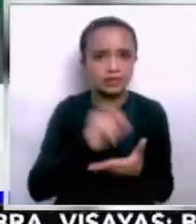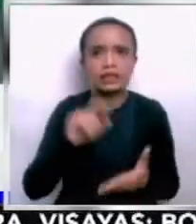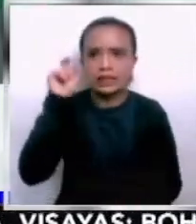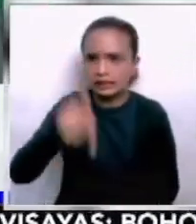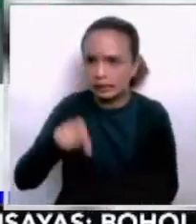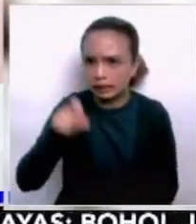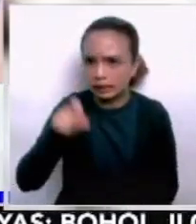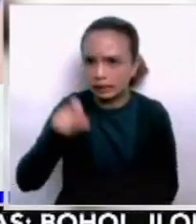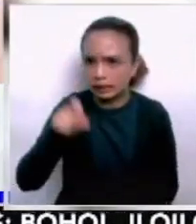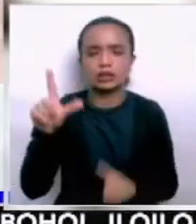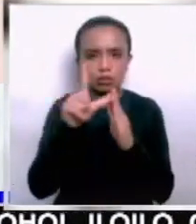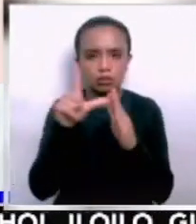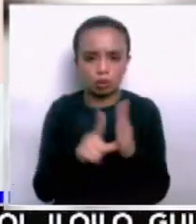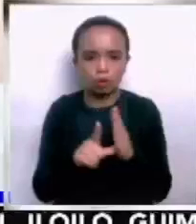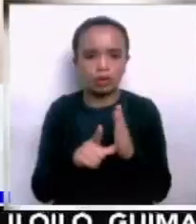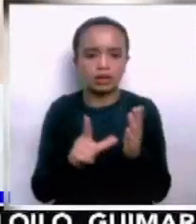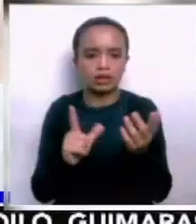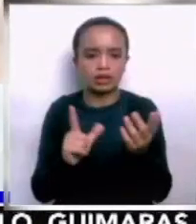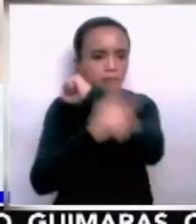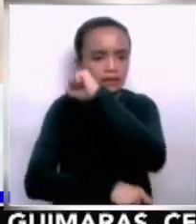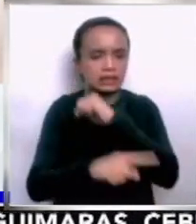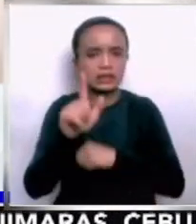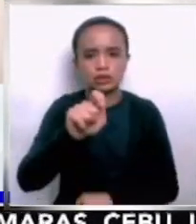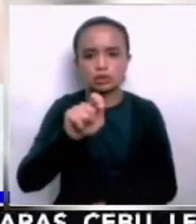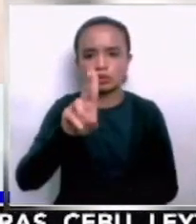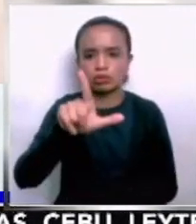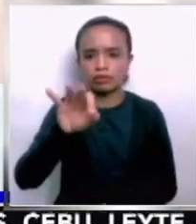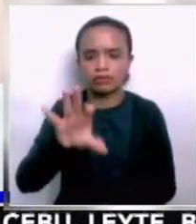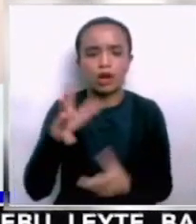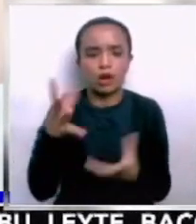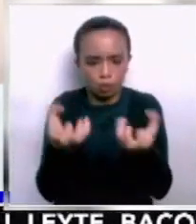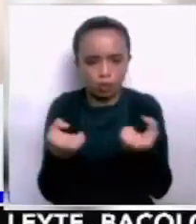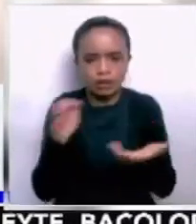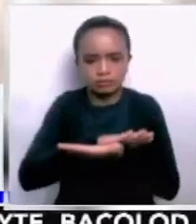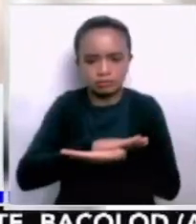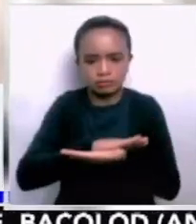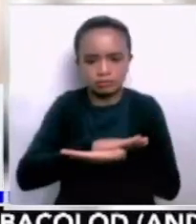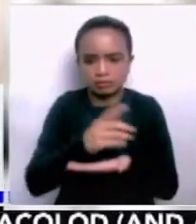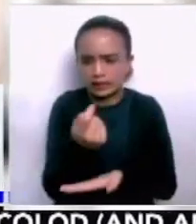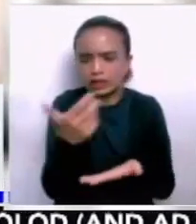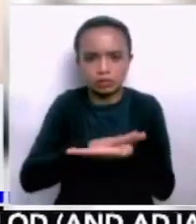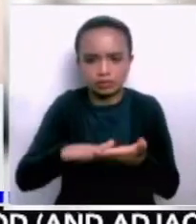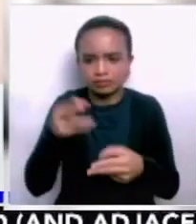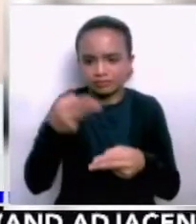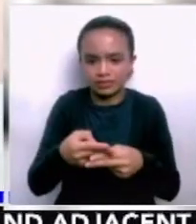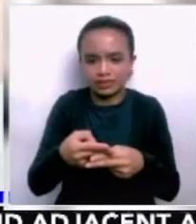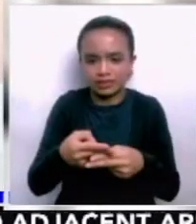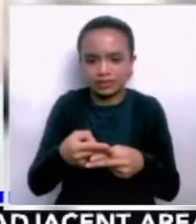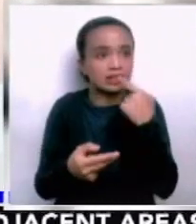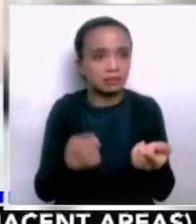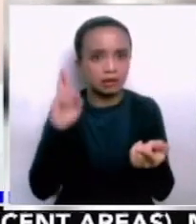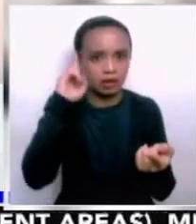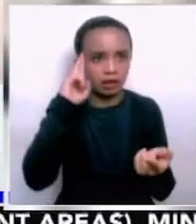Tulfo. Gusto niya lang daw malinis ang kanyang pangalan, kasunod daw ng mga isinulat ni Tulfo ng mga paratang laban sa kanya.